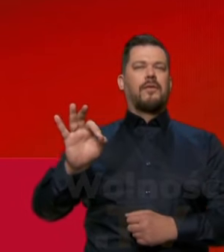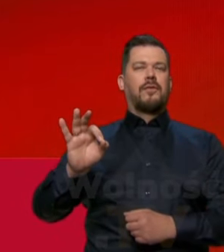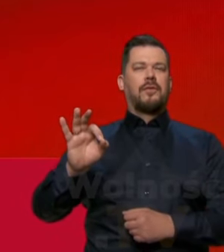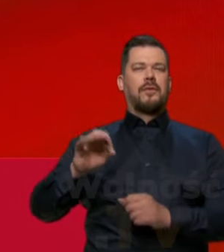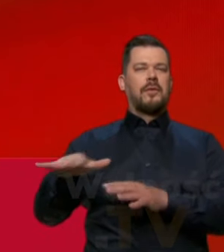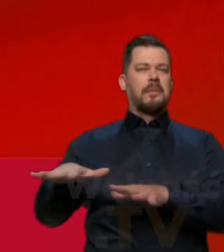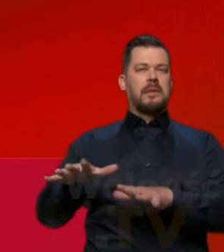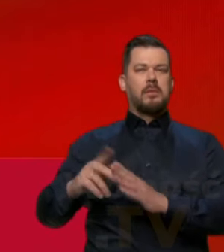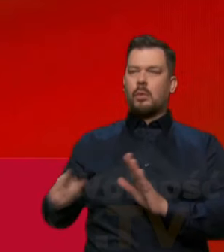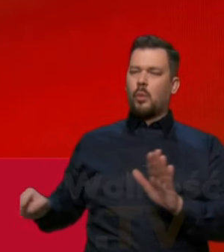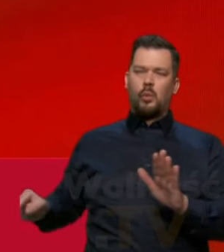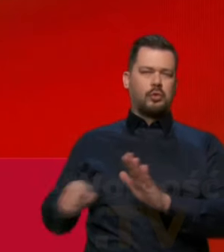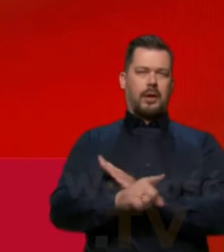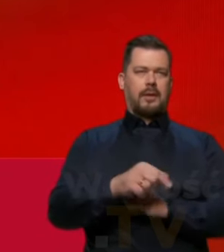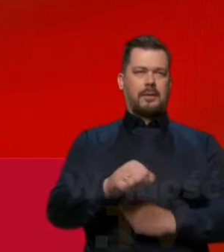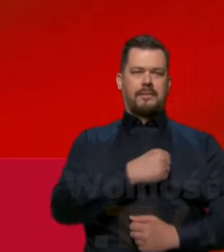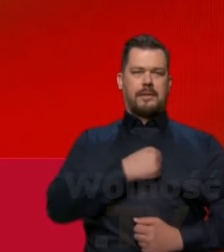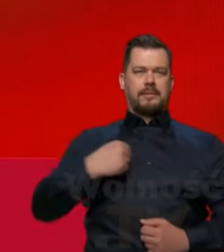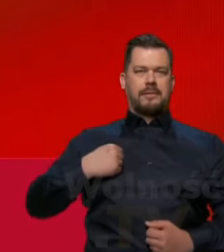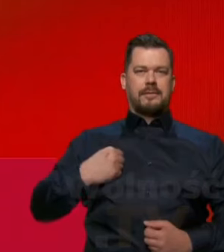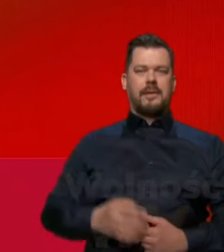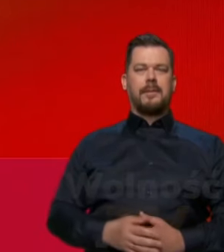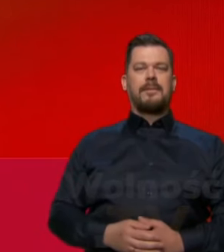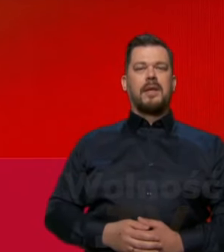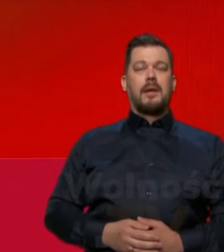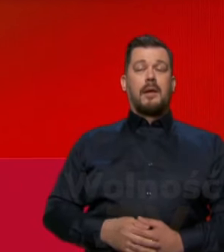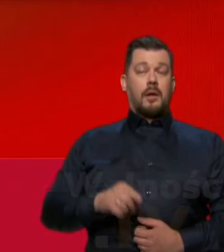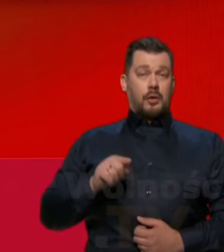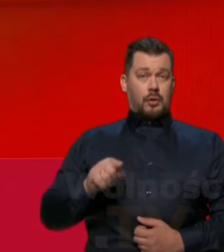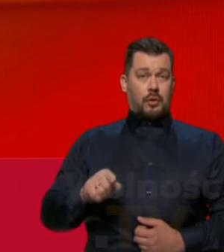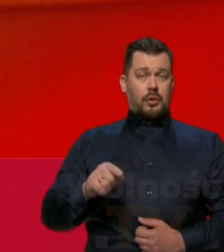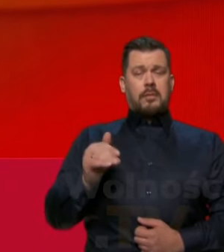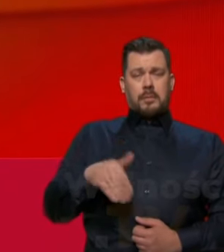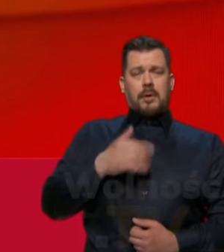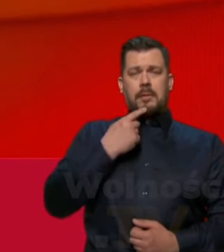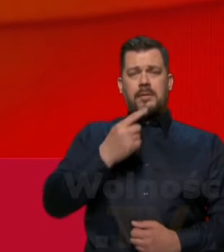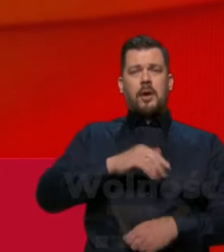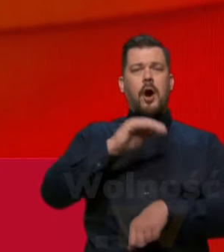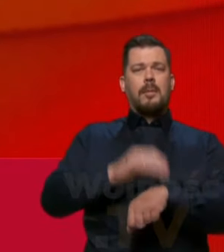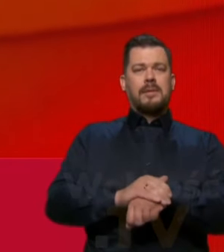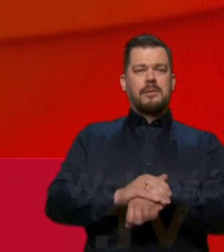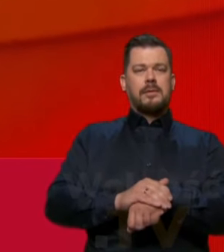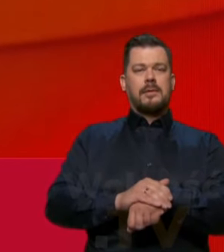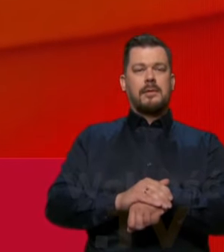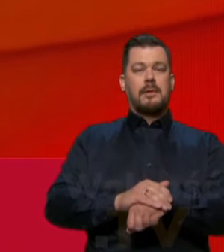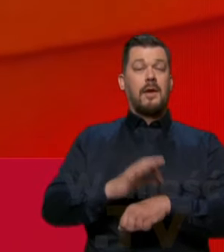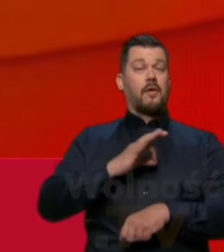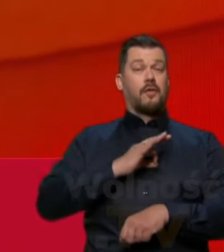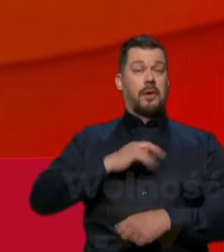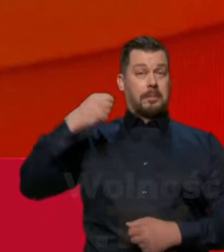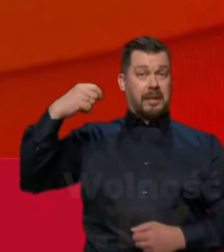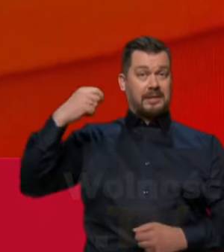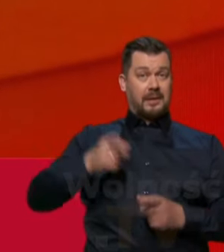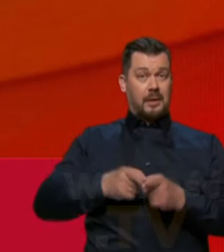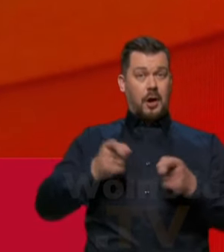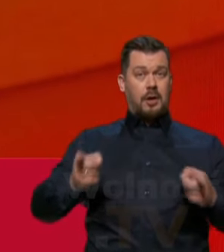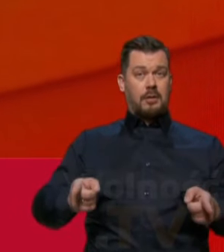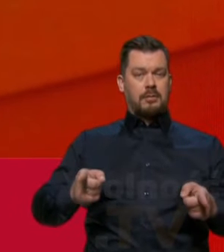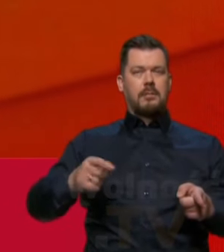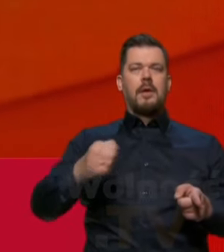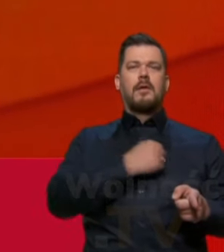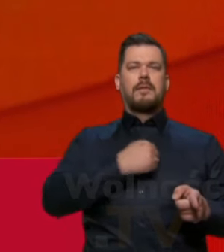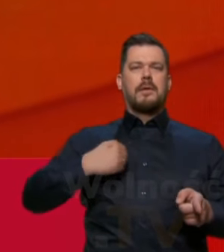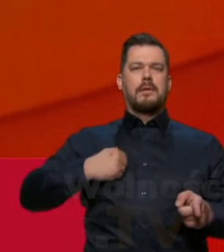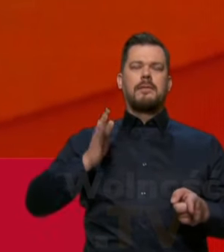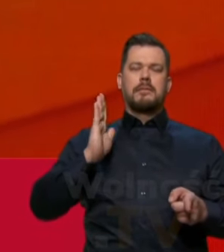trudnymi sytuacjami w innych miastach. I to, co mogę dzisiaj obiecać, to, że za mojej prezydentury Warszawa